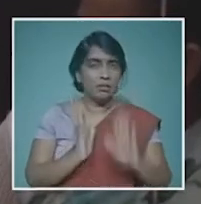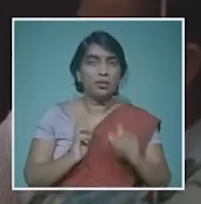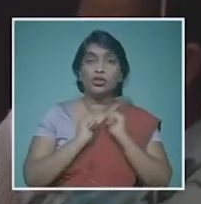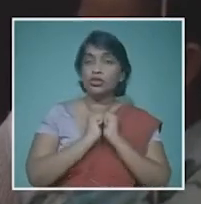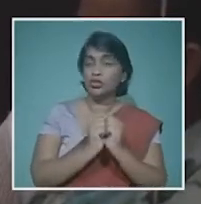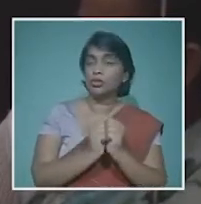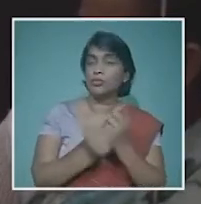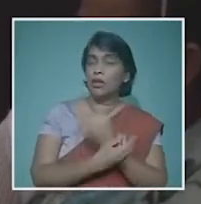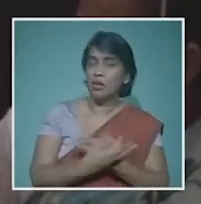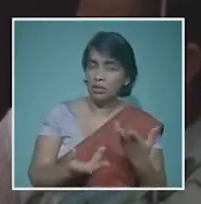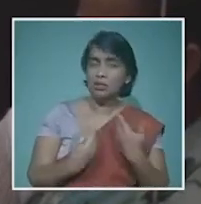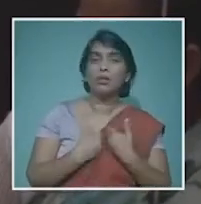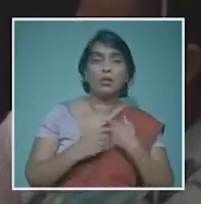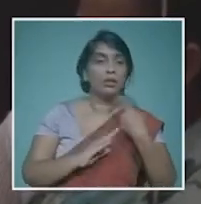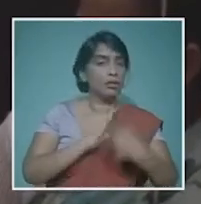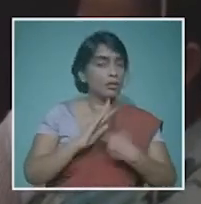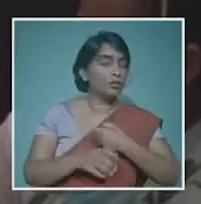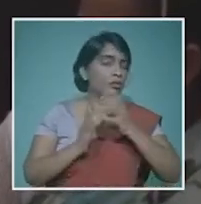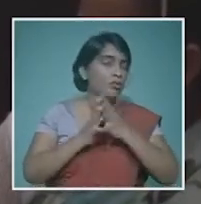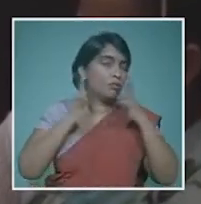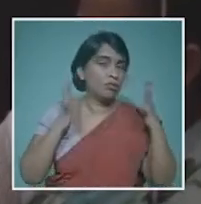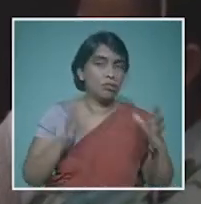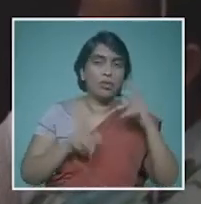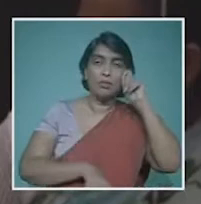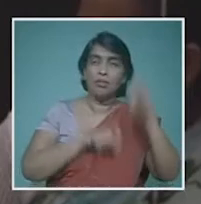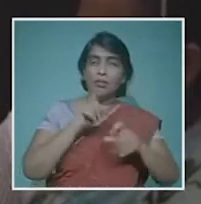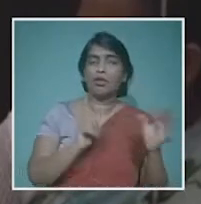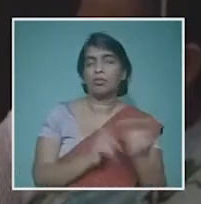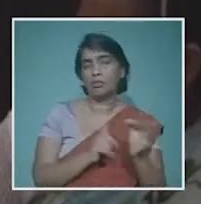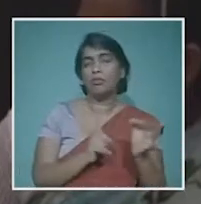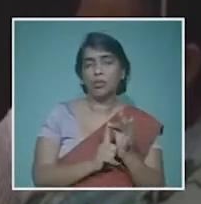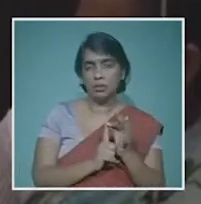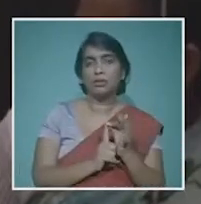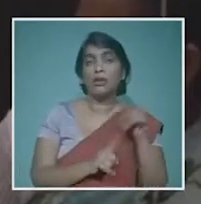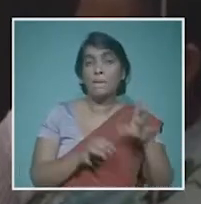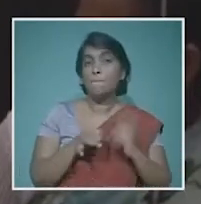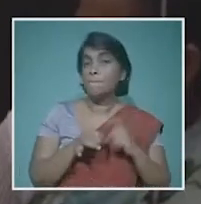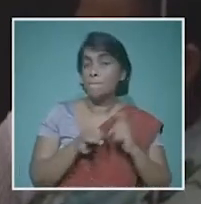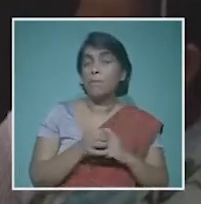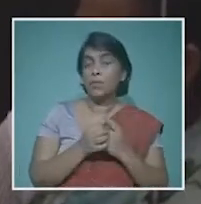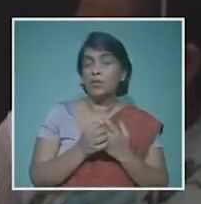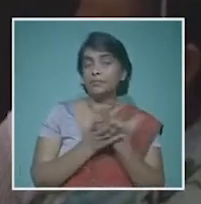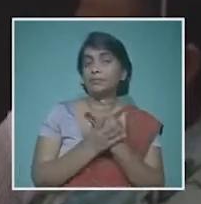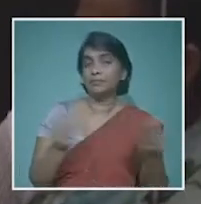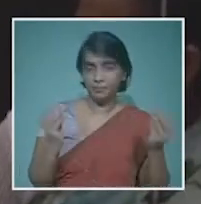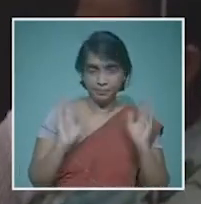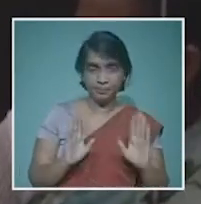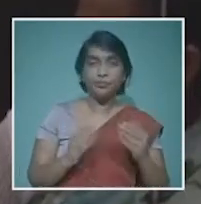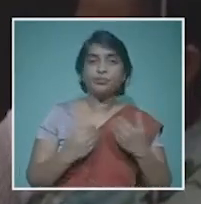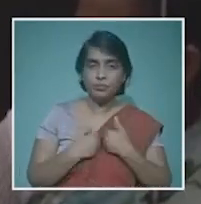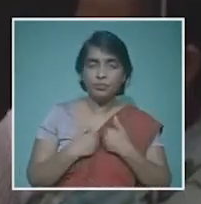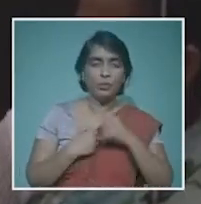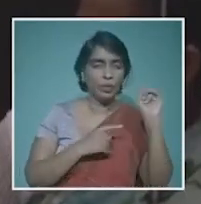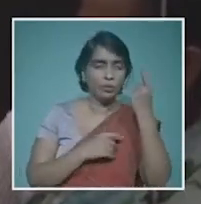රැකියා නැති වෙලා රටේ ඉන්න වැඩි හරියක් ජනතාව දිලිඳු වෙනවා. මේ ප්‍රශ්නේ බේර ගන්න ඕන පාර්ලිමේන්තුව ඇතුලේ. අපි